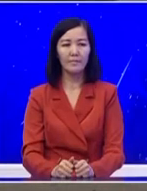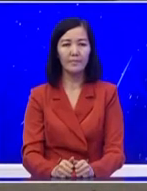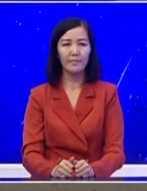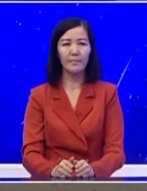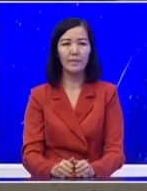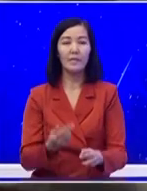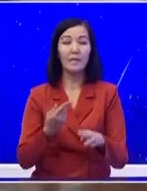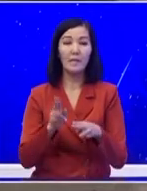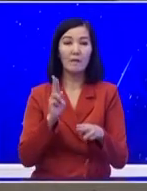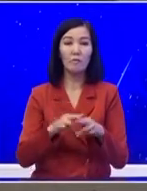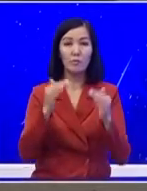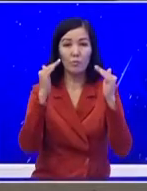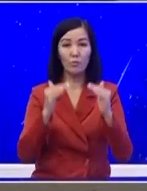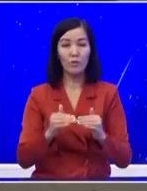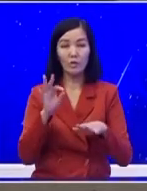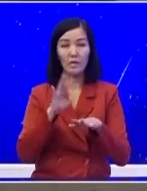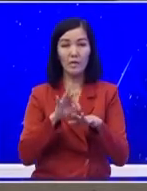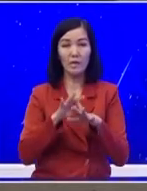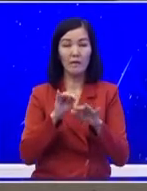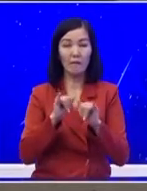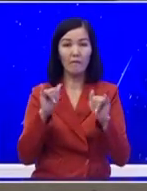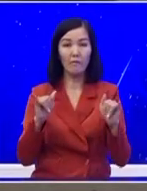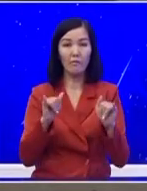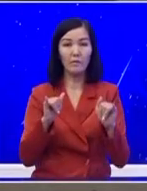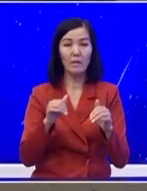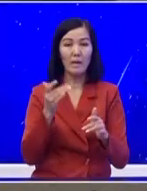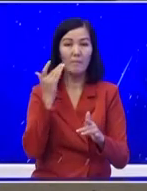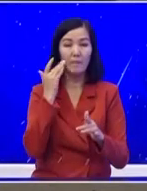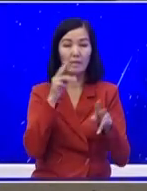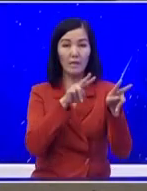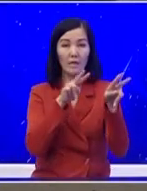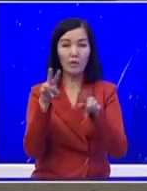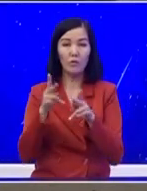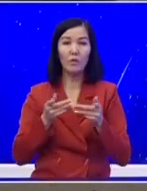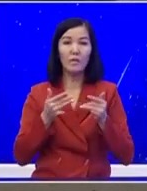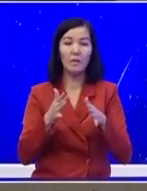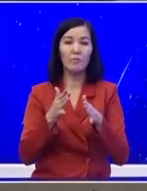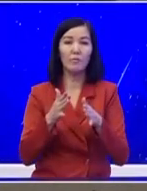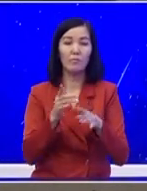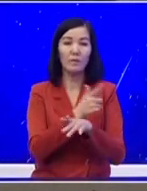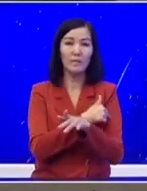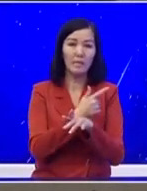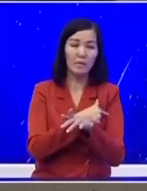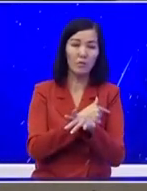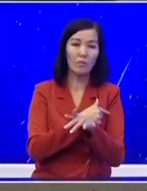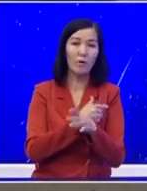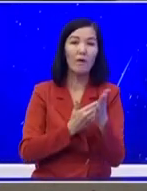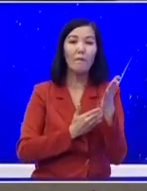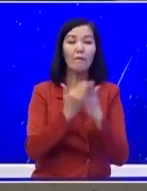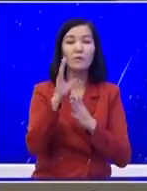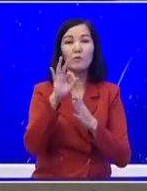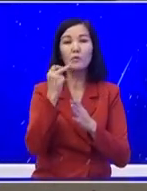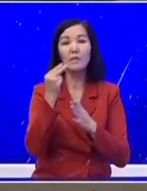Для того, чтобы уменьшить волну распространения коронавируса, мы держим на постоянном контроле требуемые санитарные нормы. Нужна также высокая